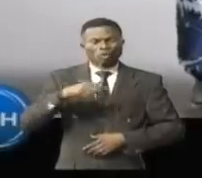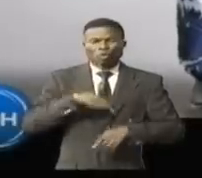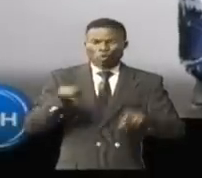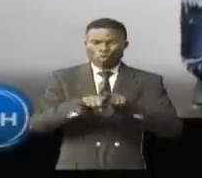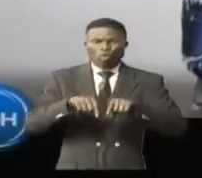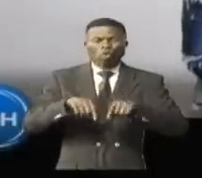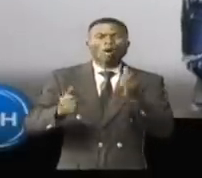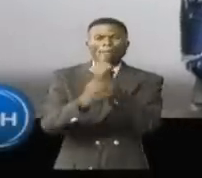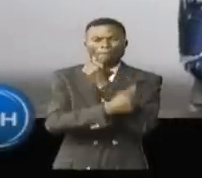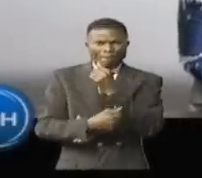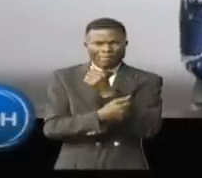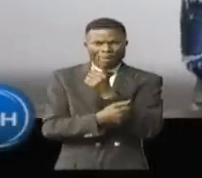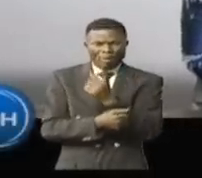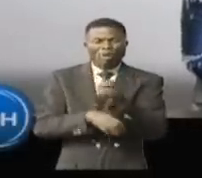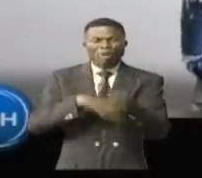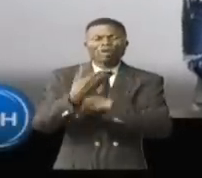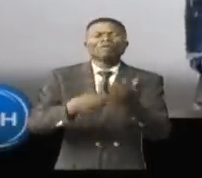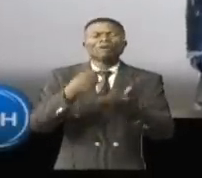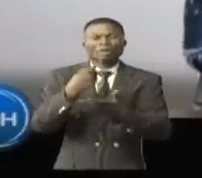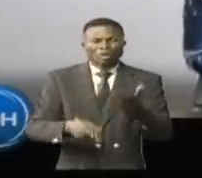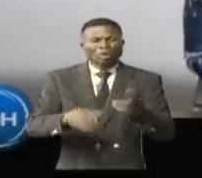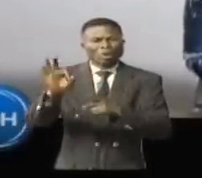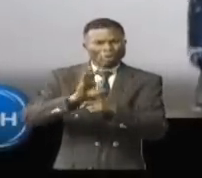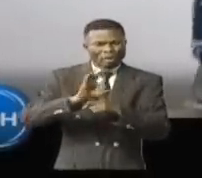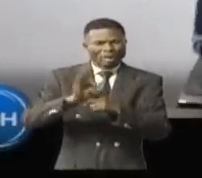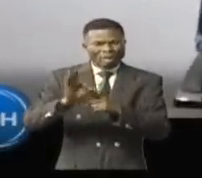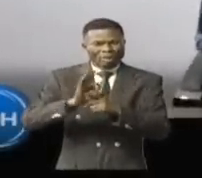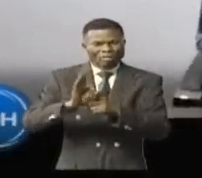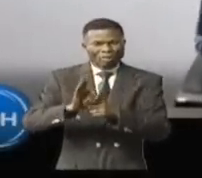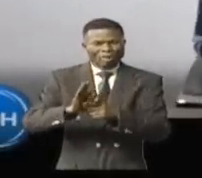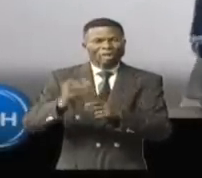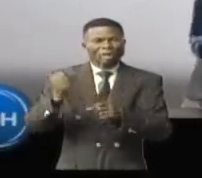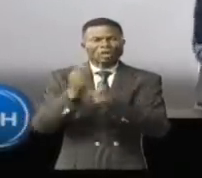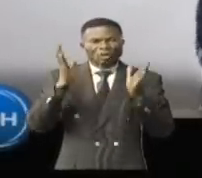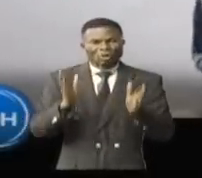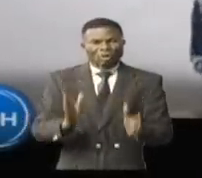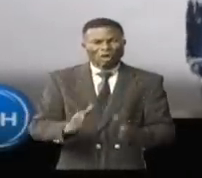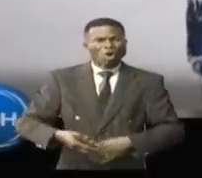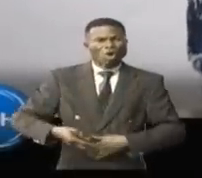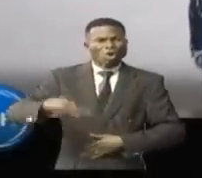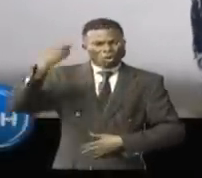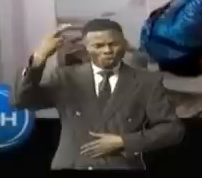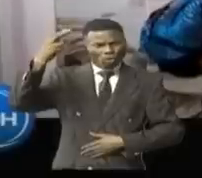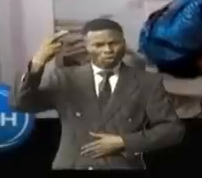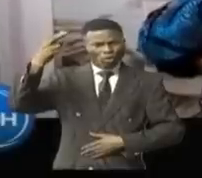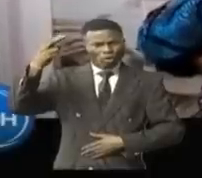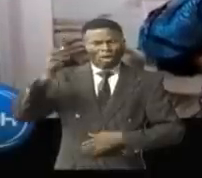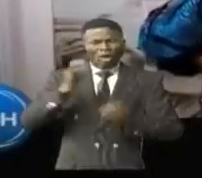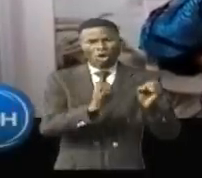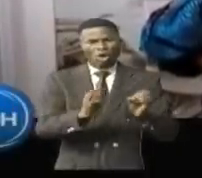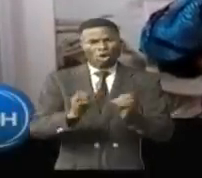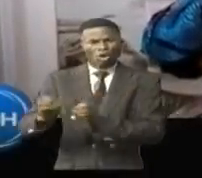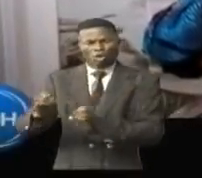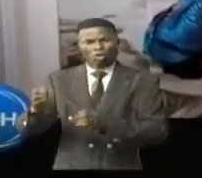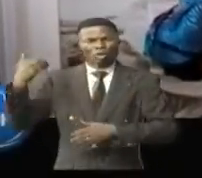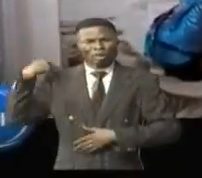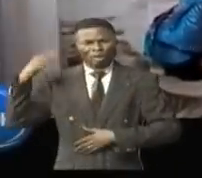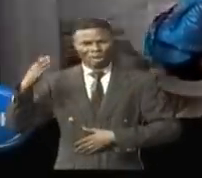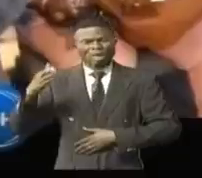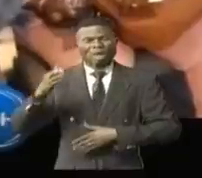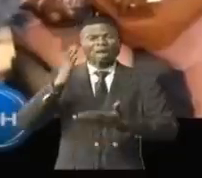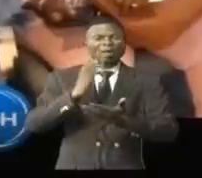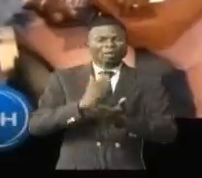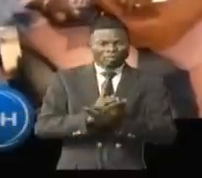que pays, on a à offrir? Des formations à l'intention des personnalités de plusieurs horizons, organisations publiques et